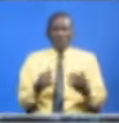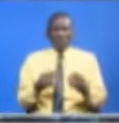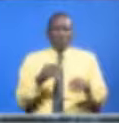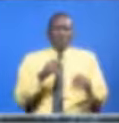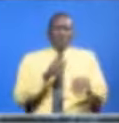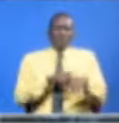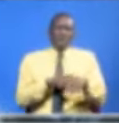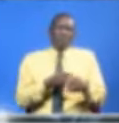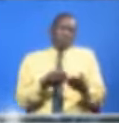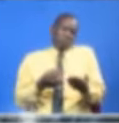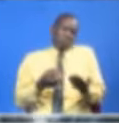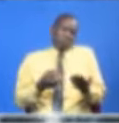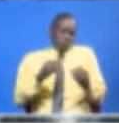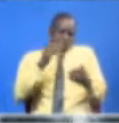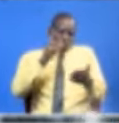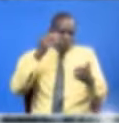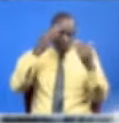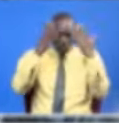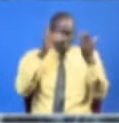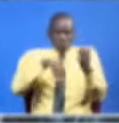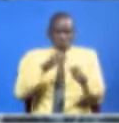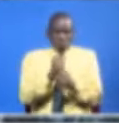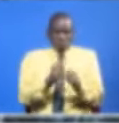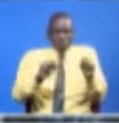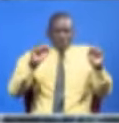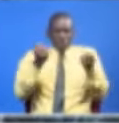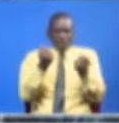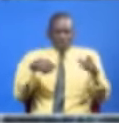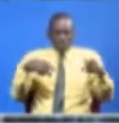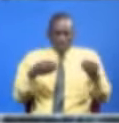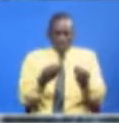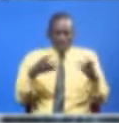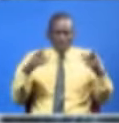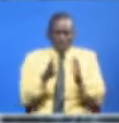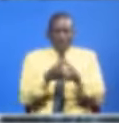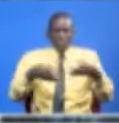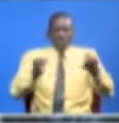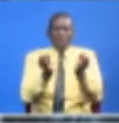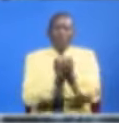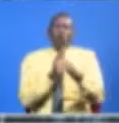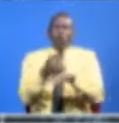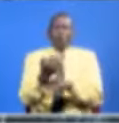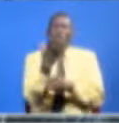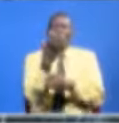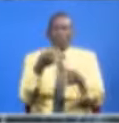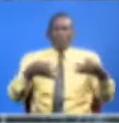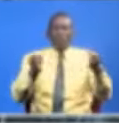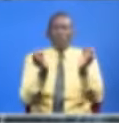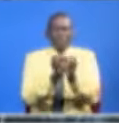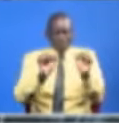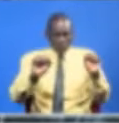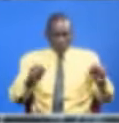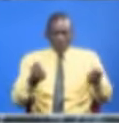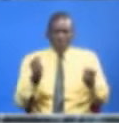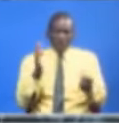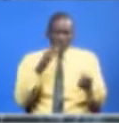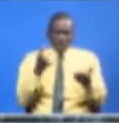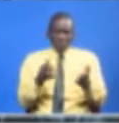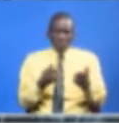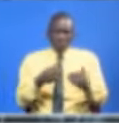nini. Tumeokoa watu na familia mingi, zaidi ya familia 50 ama hata tuseme karibu